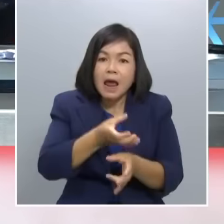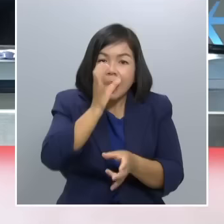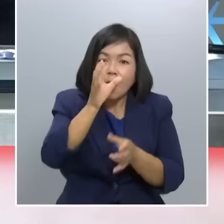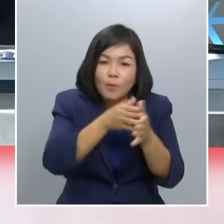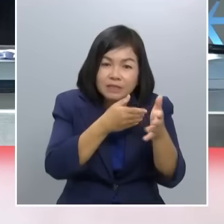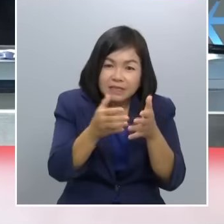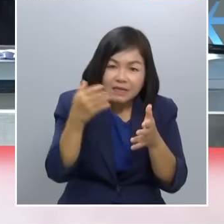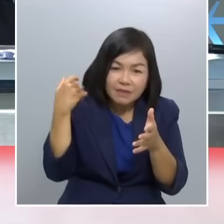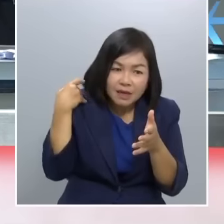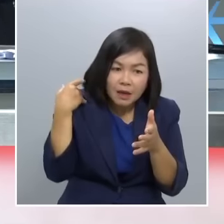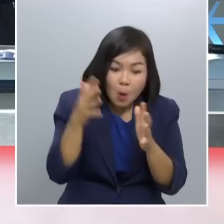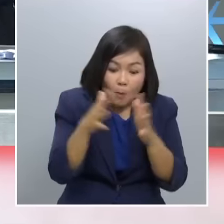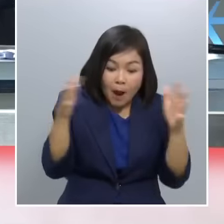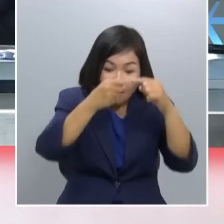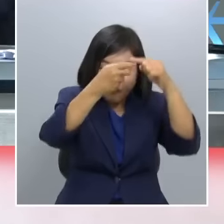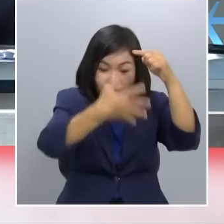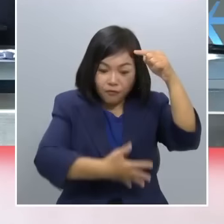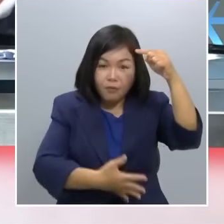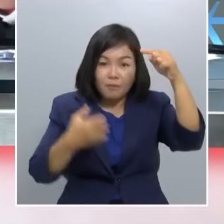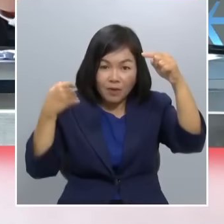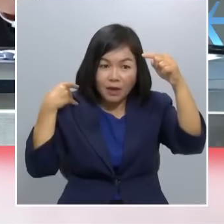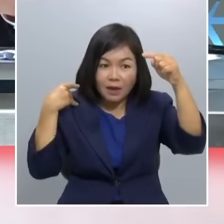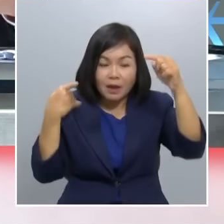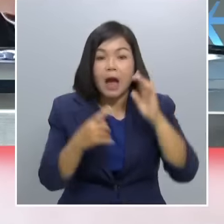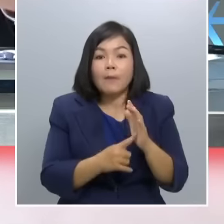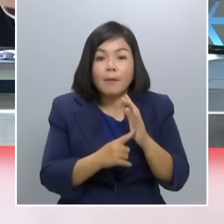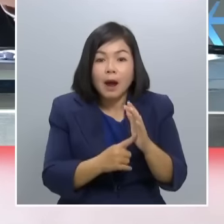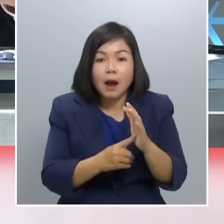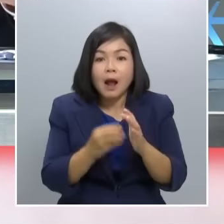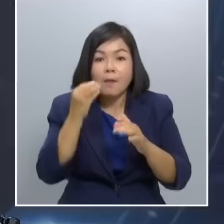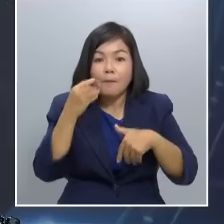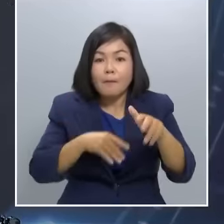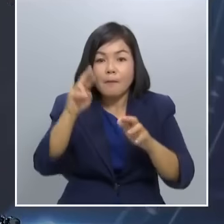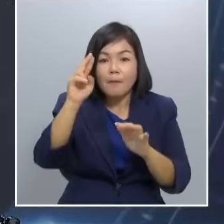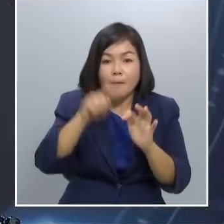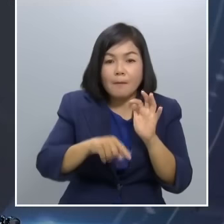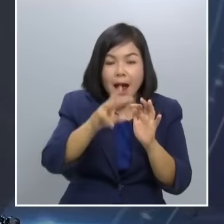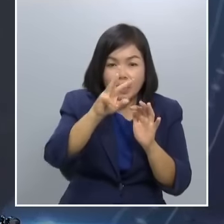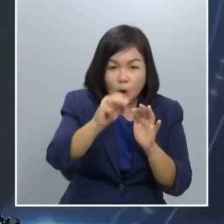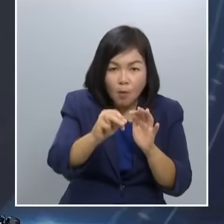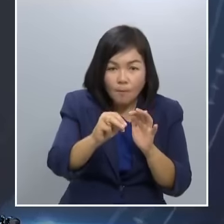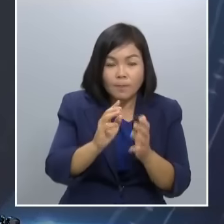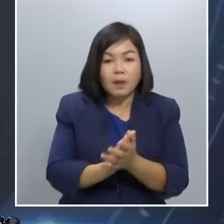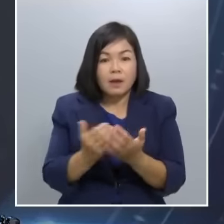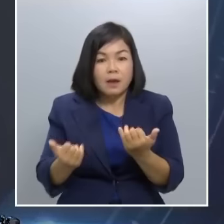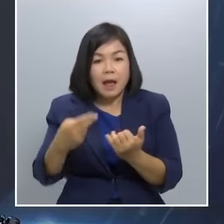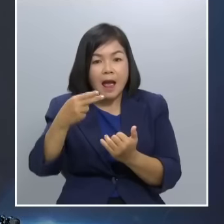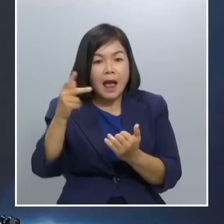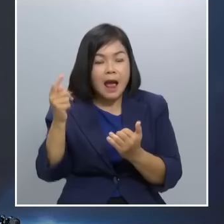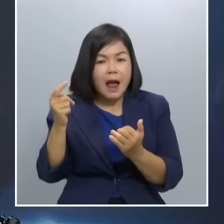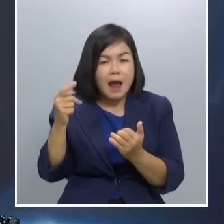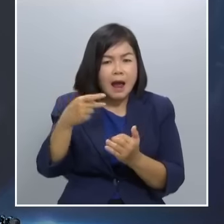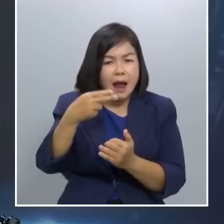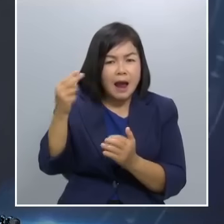มันเยอะเลยใช่มั้ยคะนี่นะฮะอ่ะหมู่บ้านร่มทิพย์นะฮะซอยอราช 20 33ตรงข้ามโรงเรียน